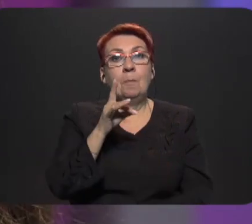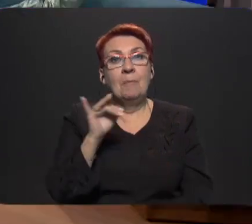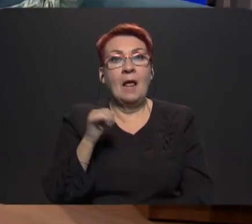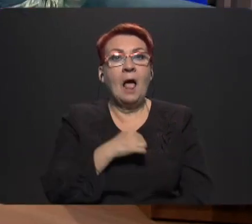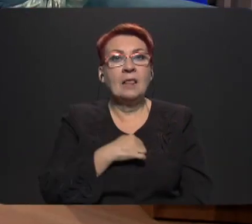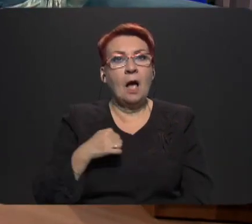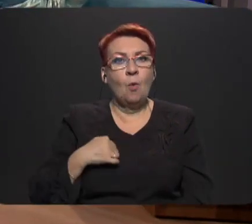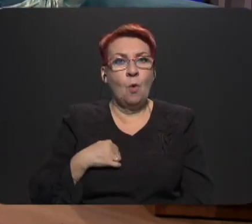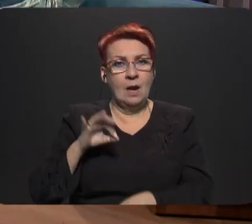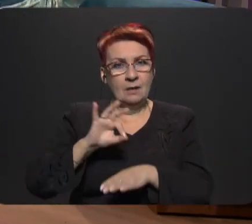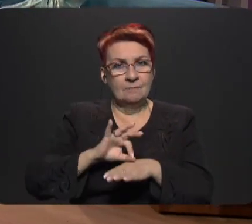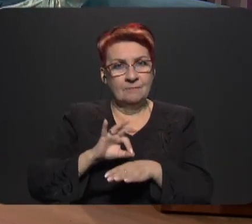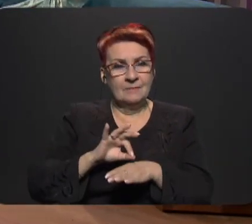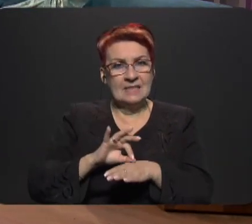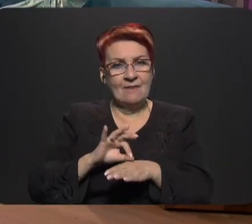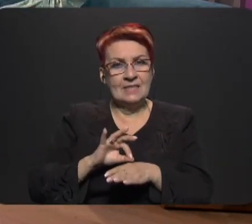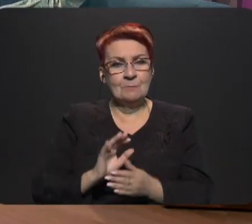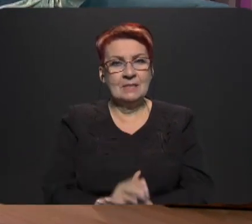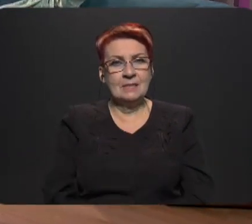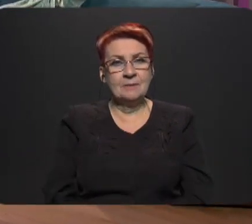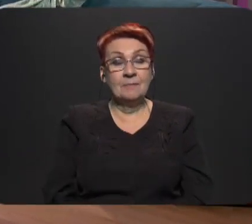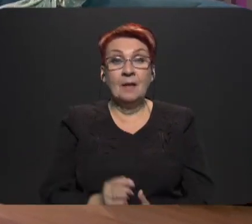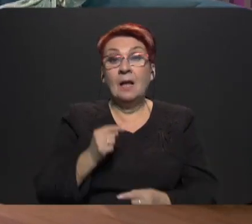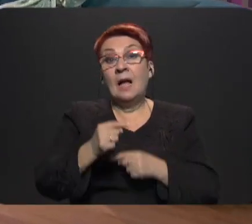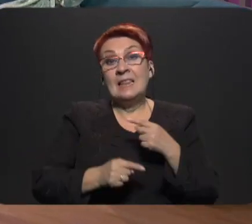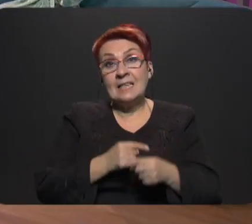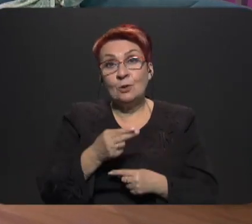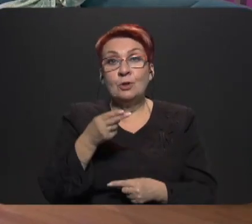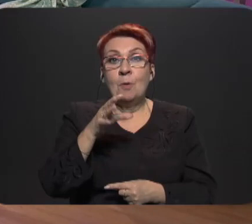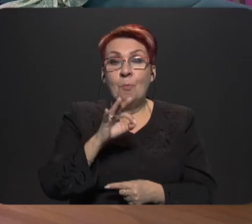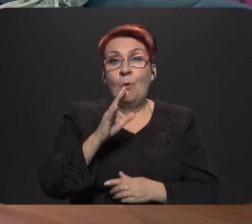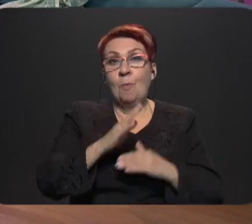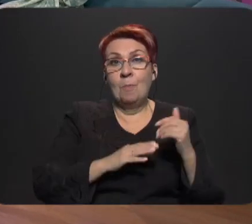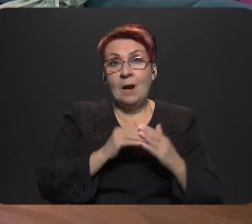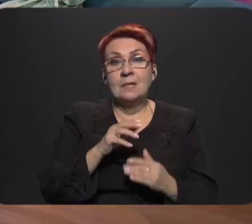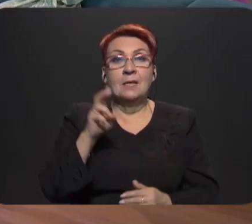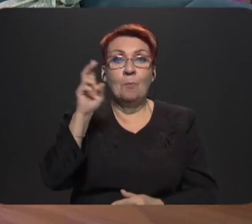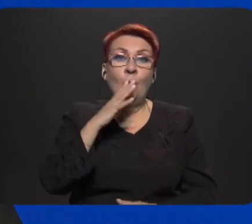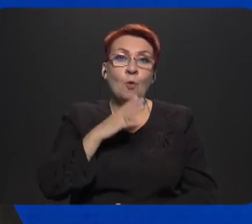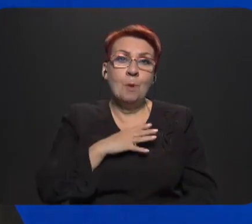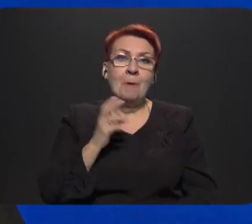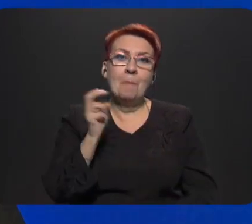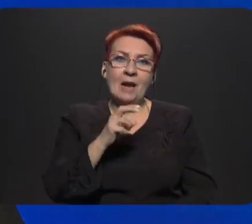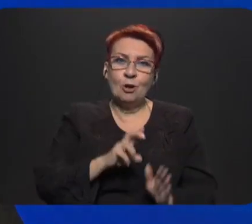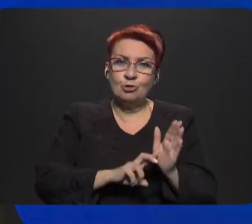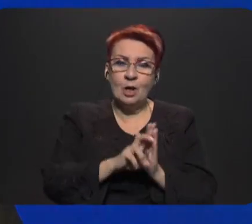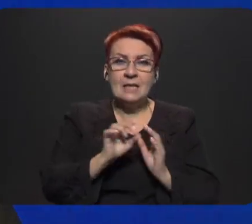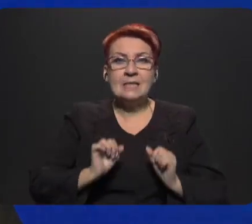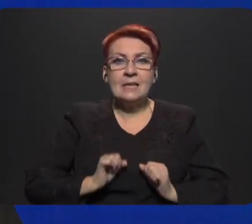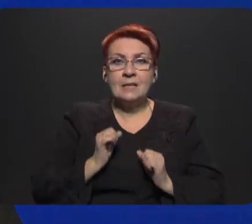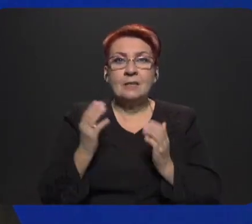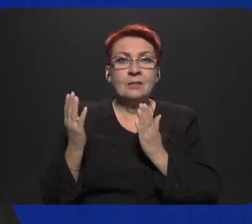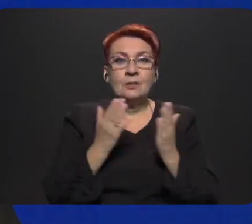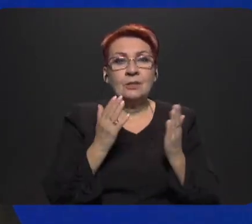Спасибо. Ну, традиционно уже по практике наши боголюбивые прихожане стараются